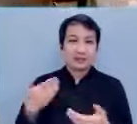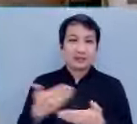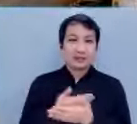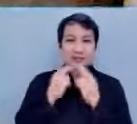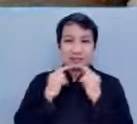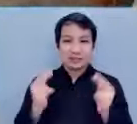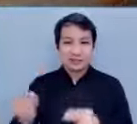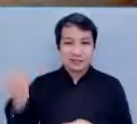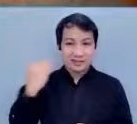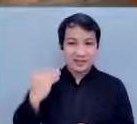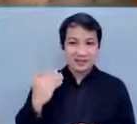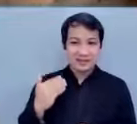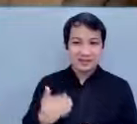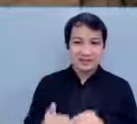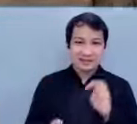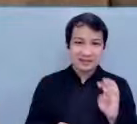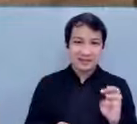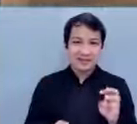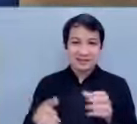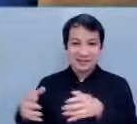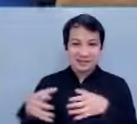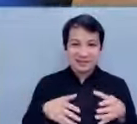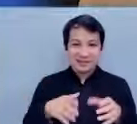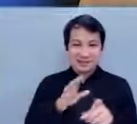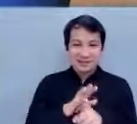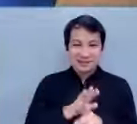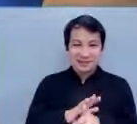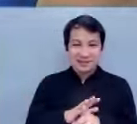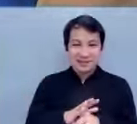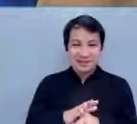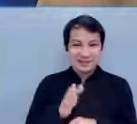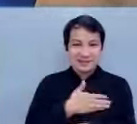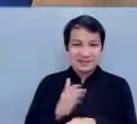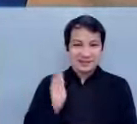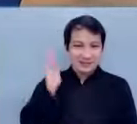anim na kids. Eh, tapos yung kanta sa susunod na habang